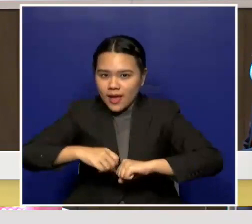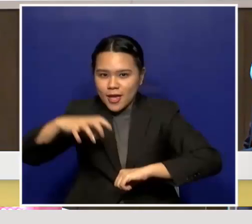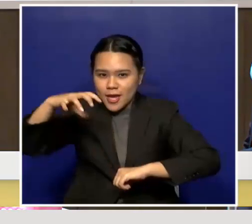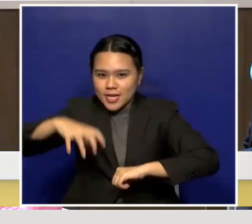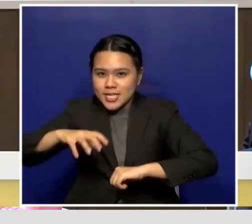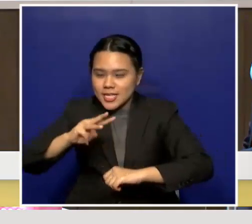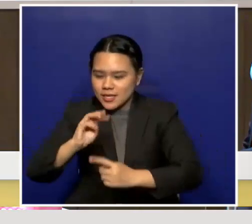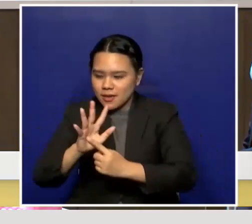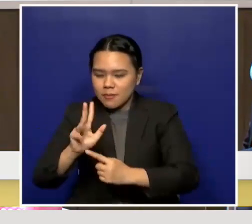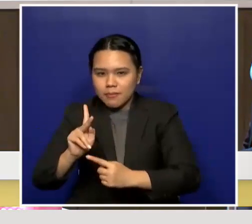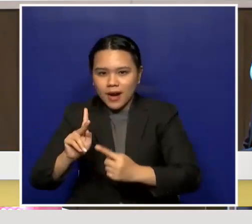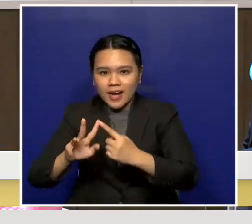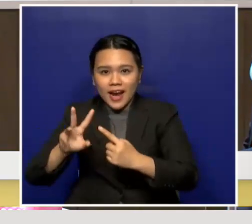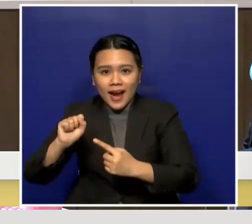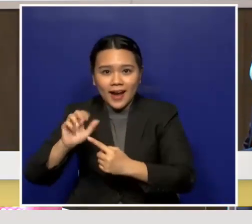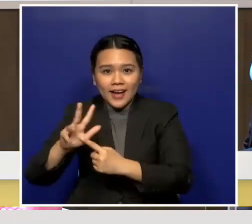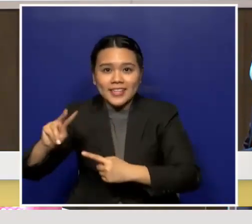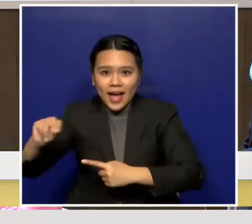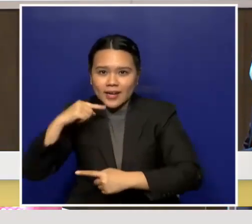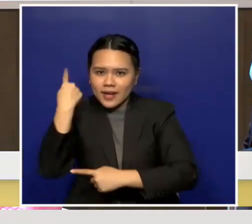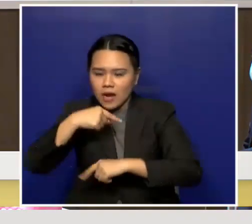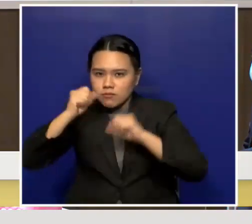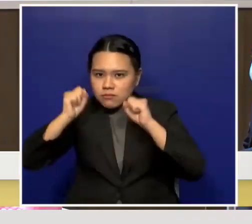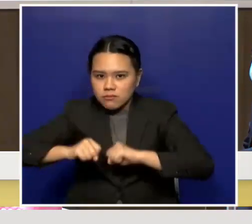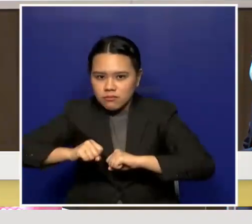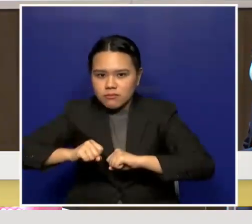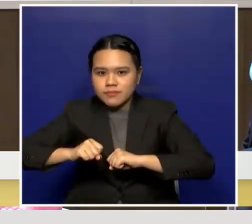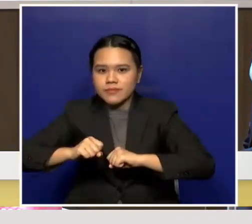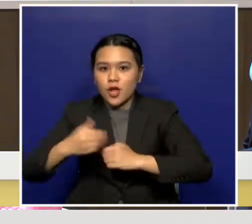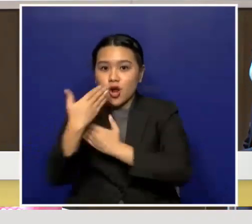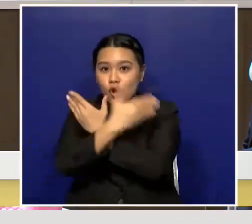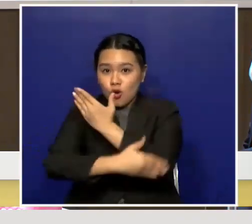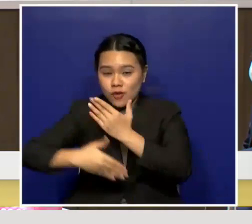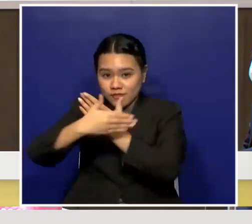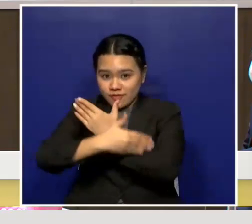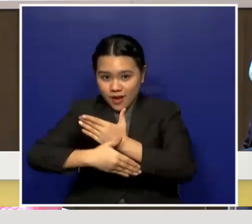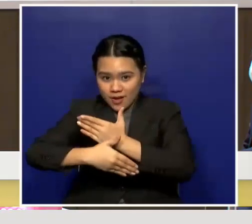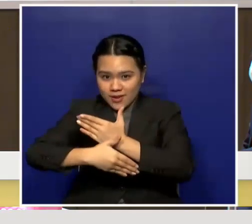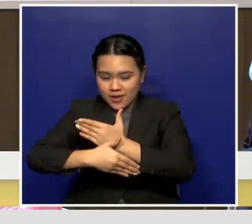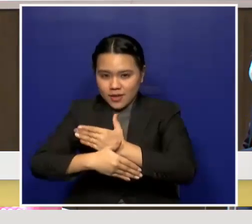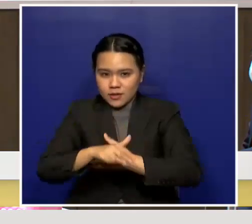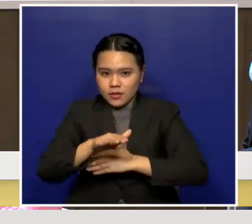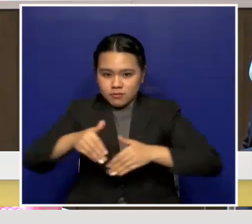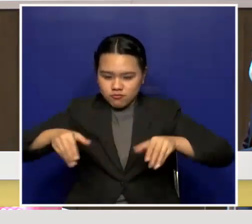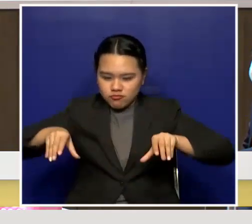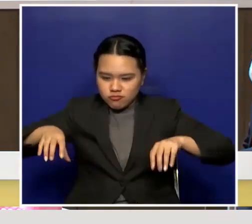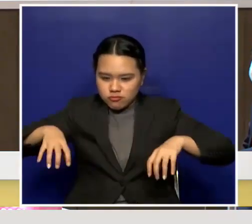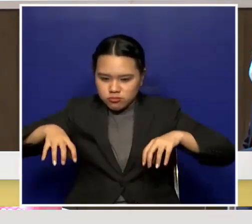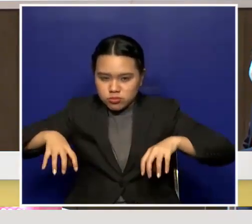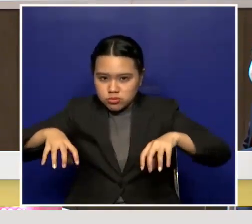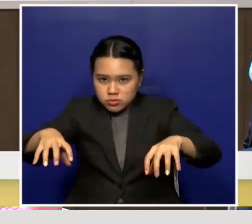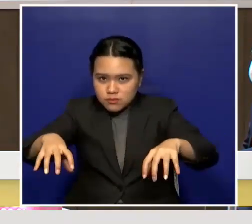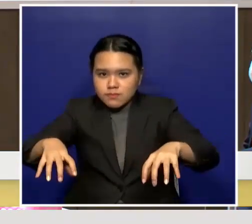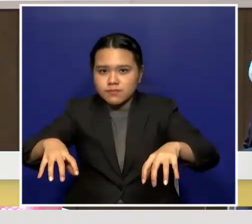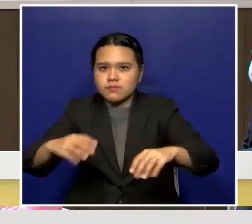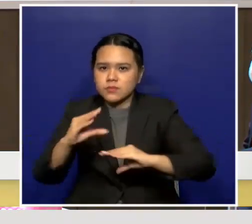ปที่ติดทางรถไฟทั้งสองข้างทางก็ได้ไปอยากได้โครงการอะไรก็ได้และใครมีอำนา